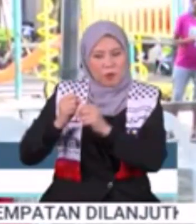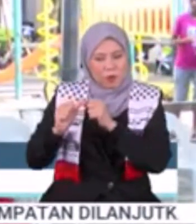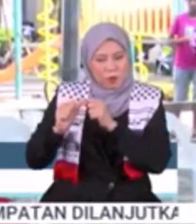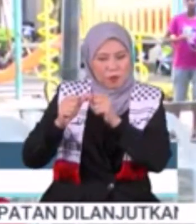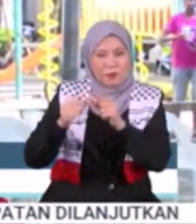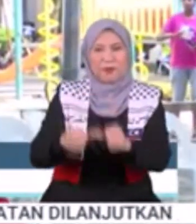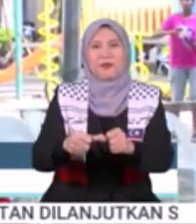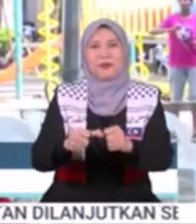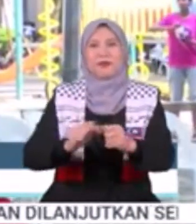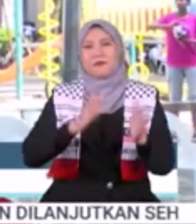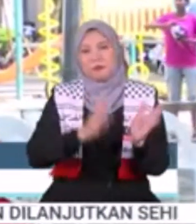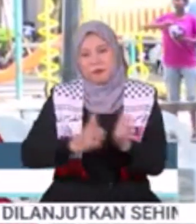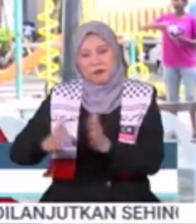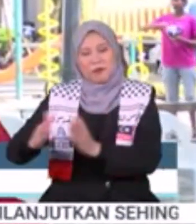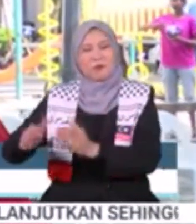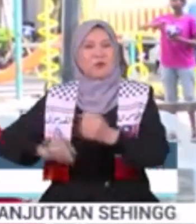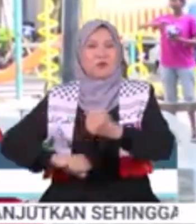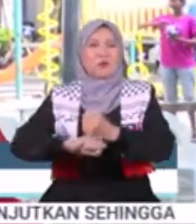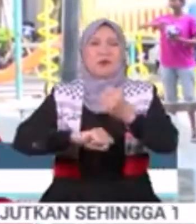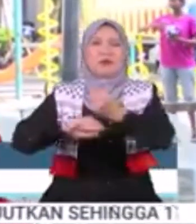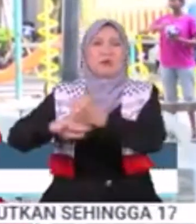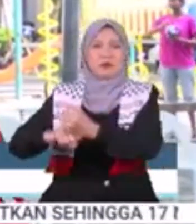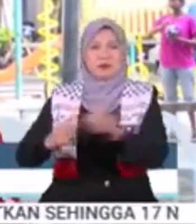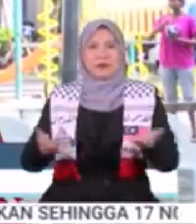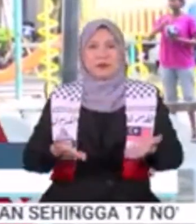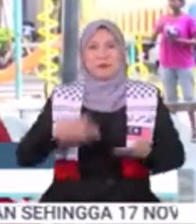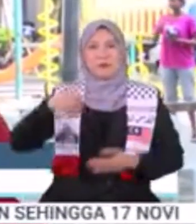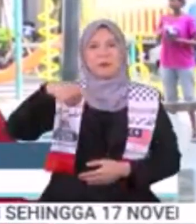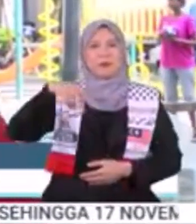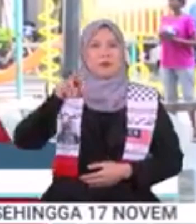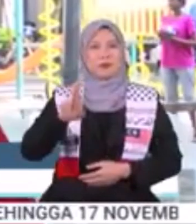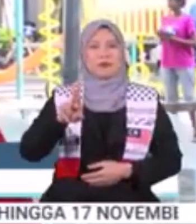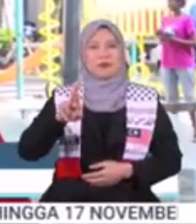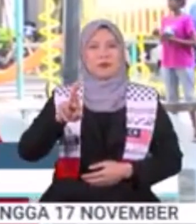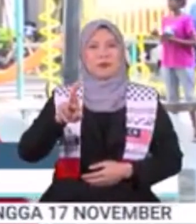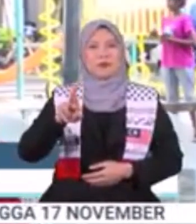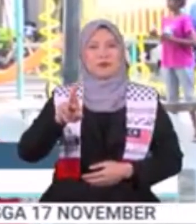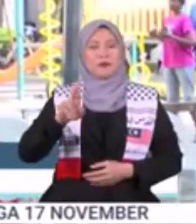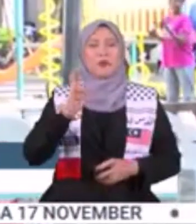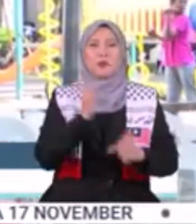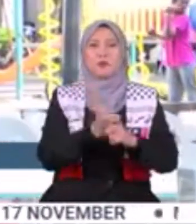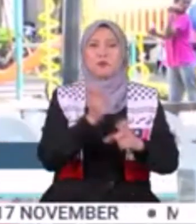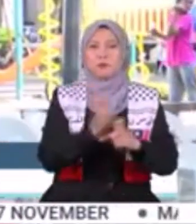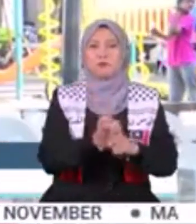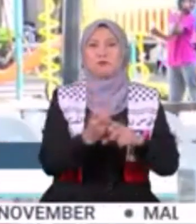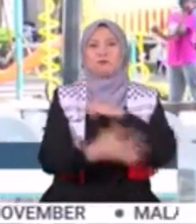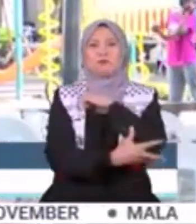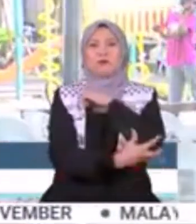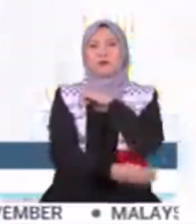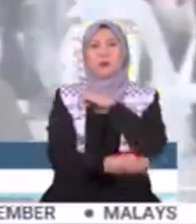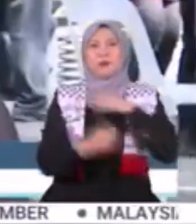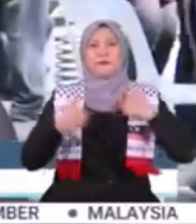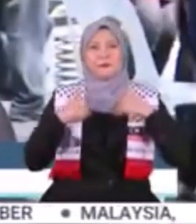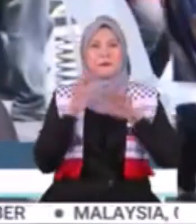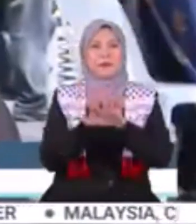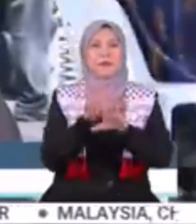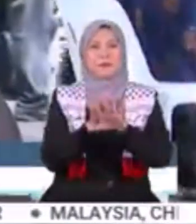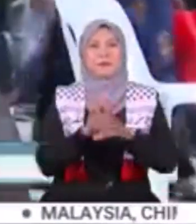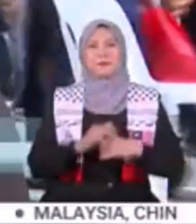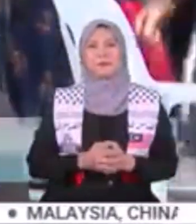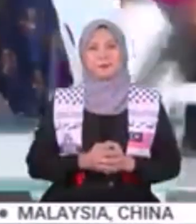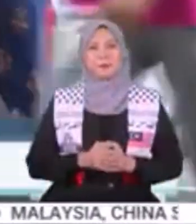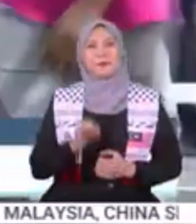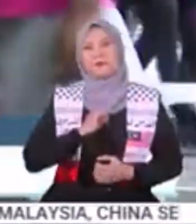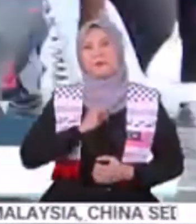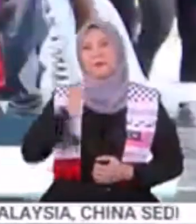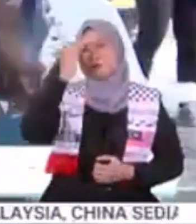akan aturkan sumbangan ini untuk ramai dekat sini PPR punya orang yang susah mau ada juga ramai. Suka juga